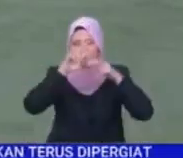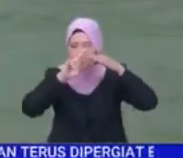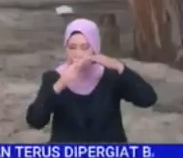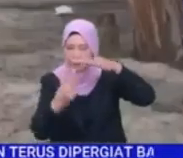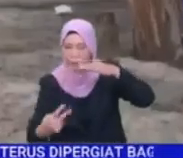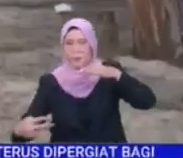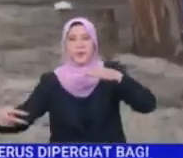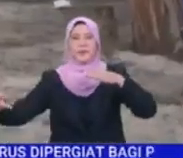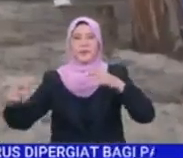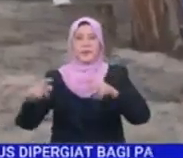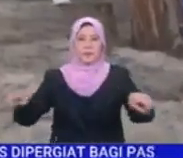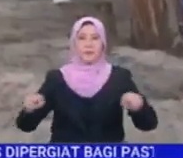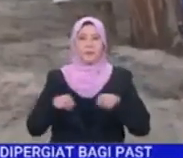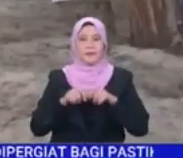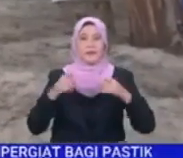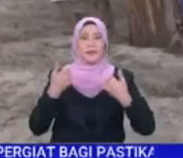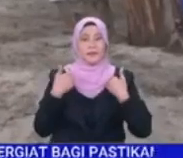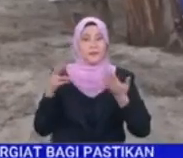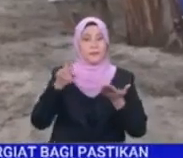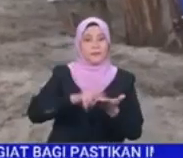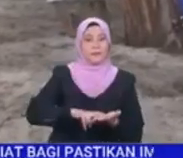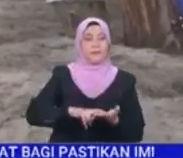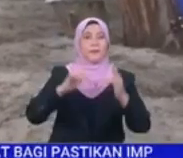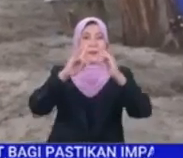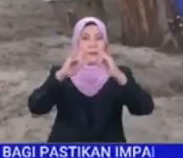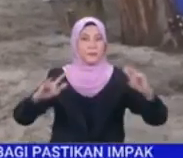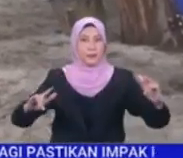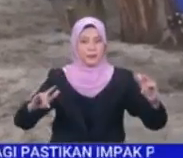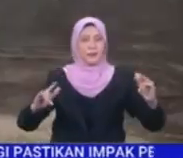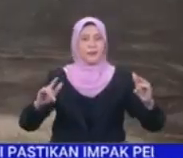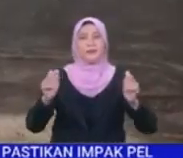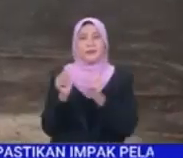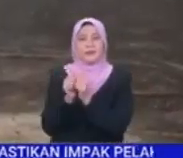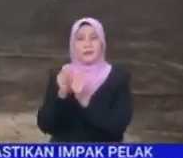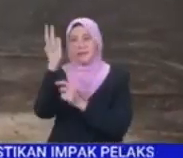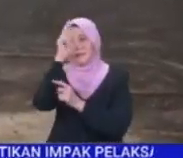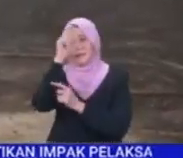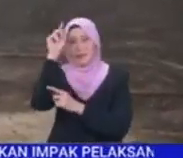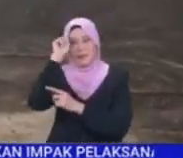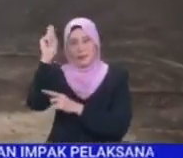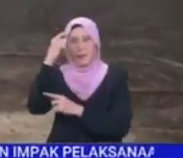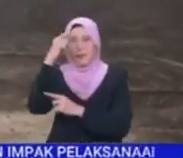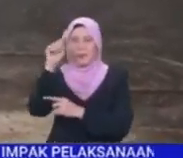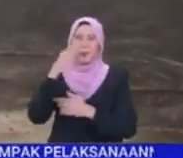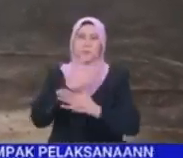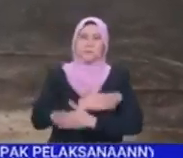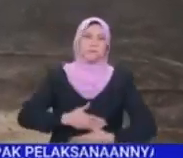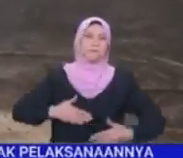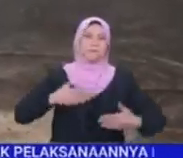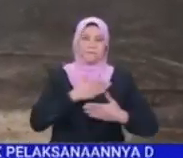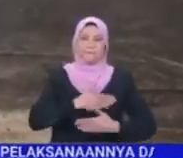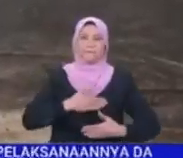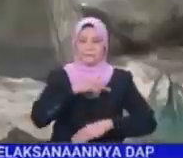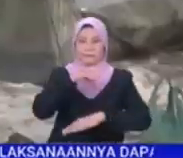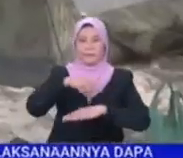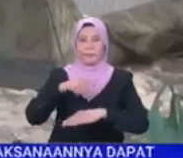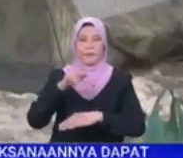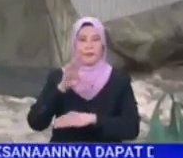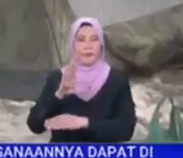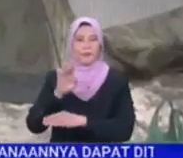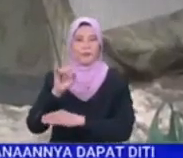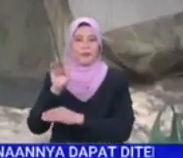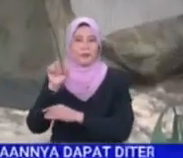antara dua pengusaha tapak perkhemahan yang berdaftar dengan kerajaan Terengganu untuk beroperasi di Pulau bidong ketika ini pelbagai aktiviti akan